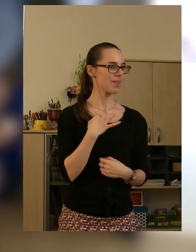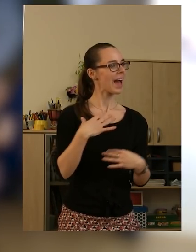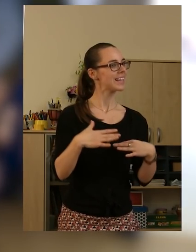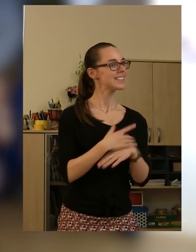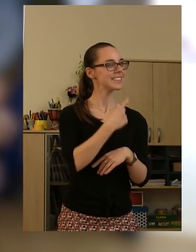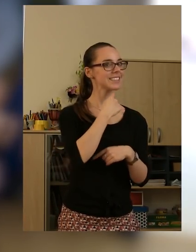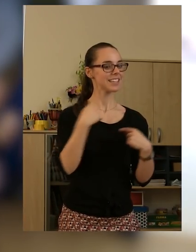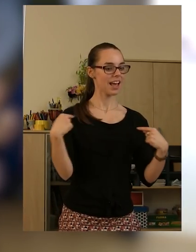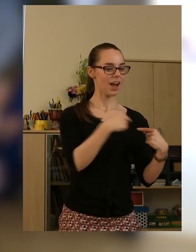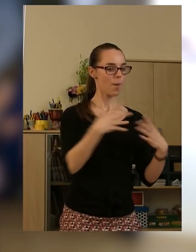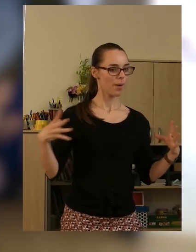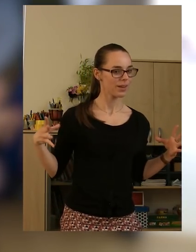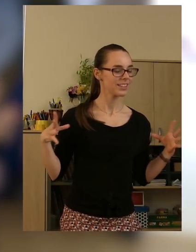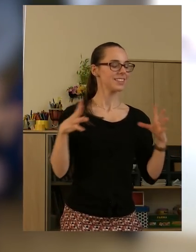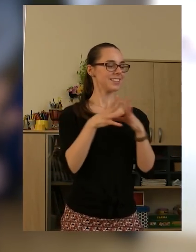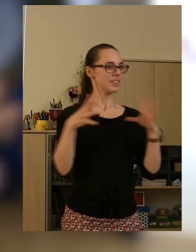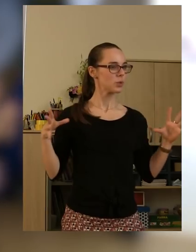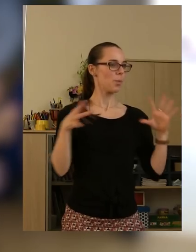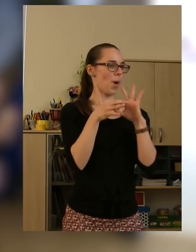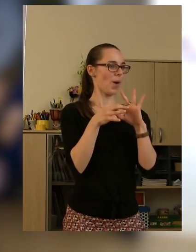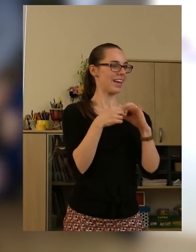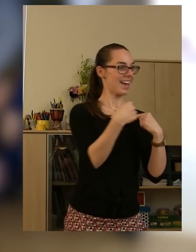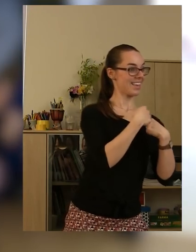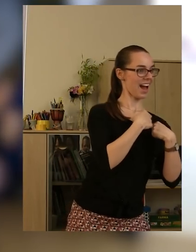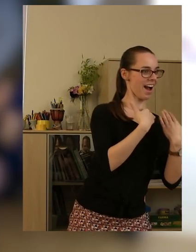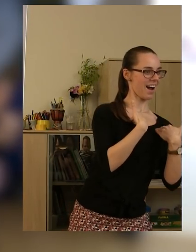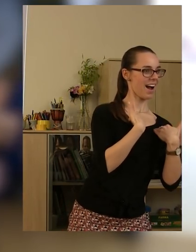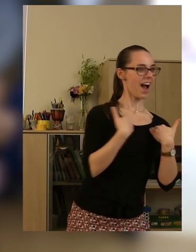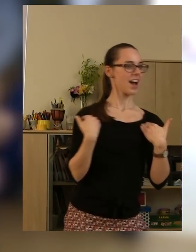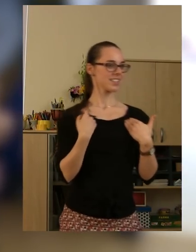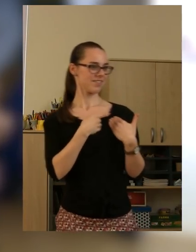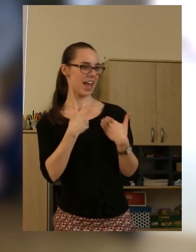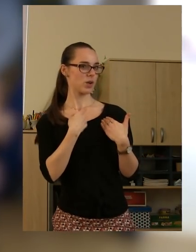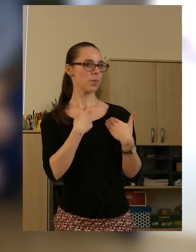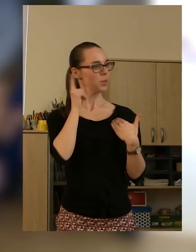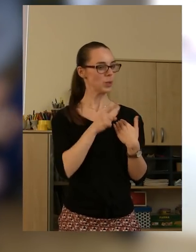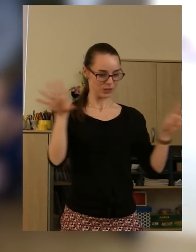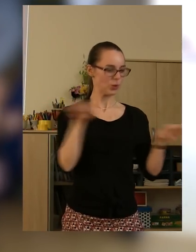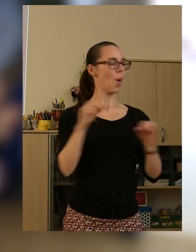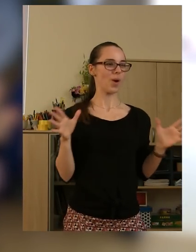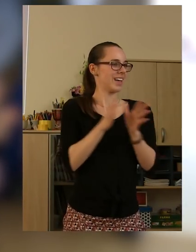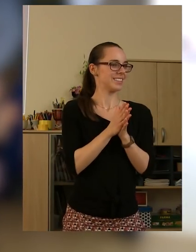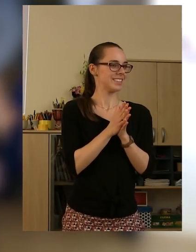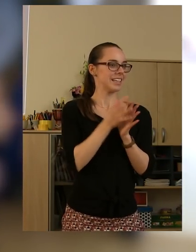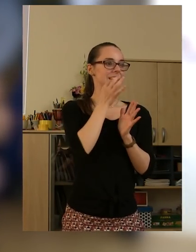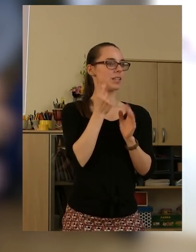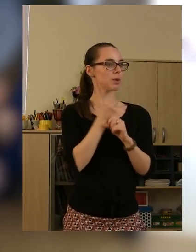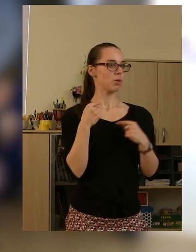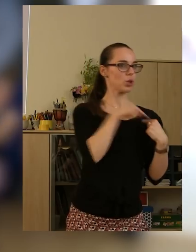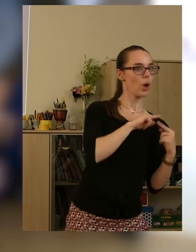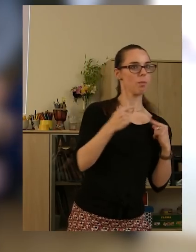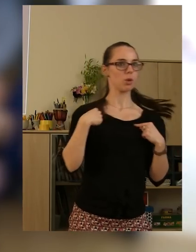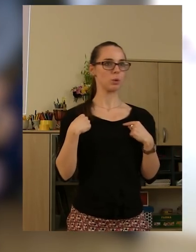mezi tím, co říká vaše já a tím, co říká vaše svědomí, protože jinak je člověk vždycky vlastně v napětí.